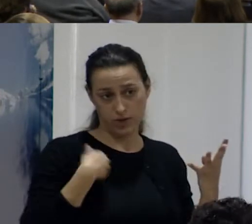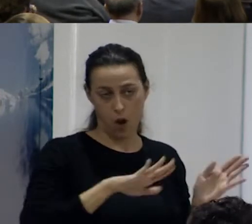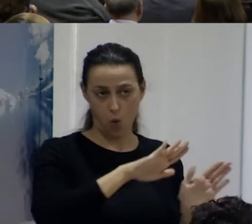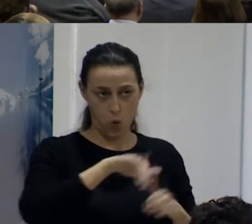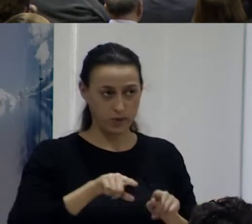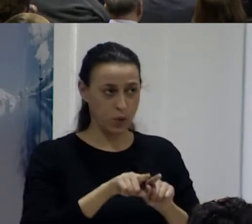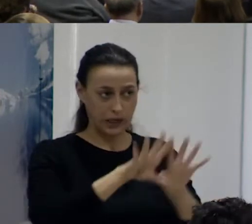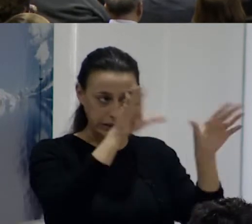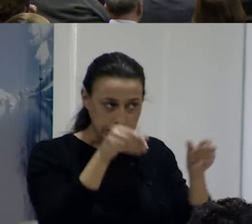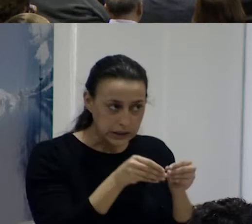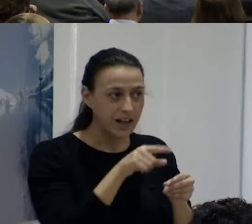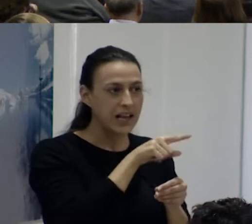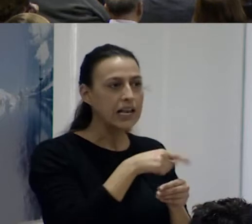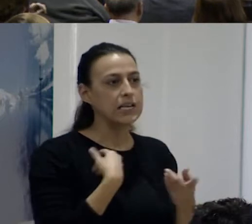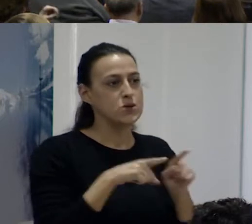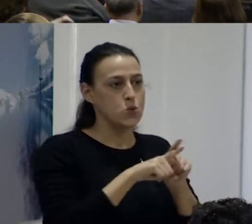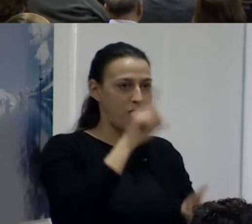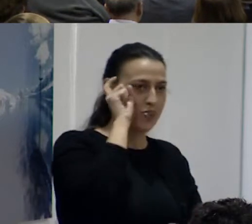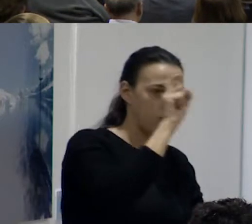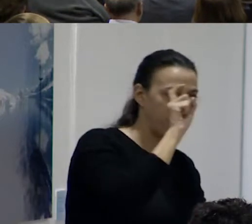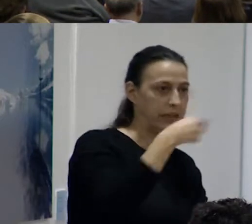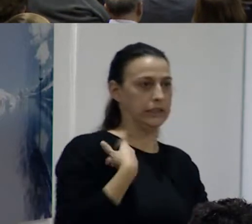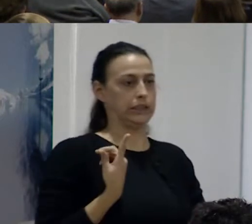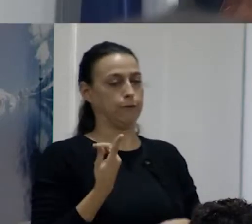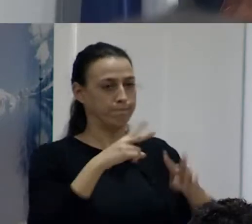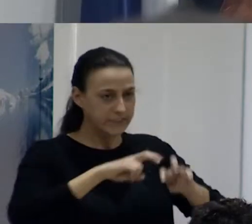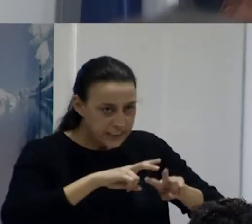síntesi, docència, investigació i gestió cultural.